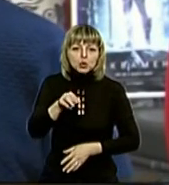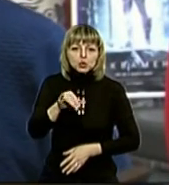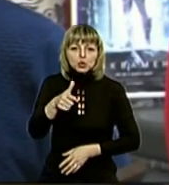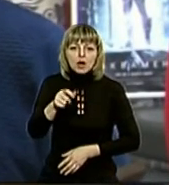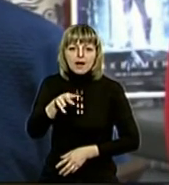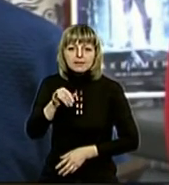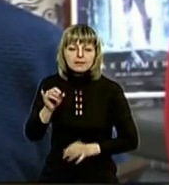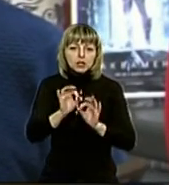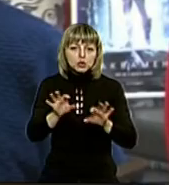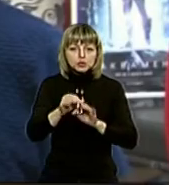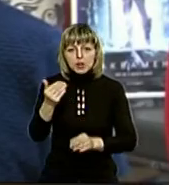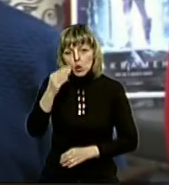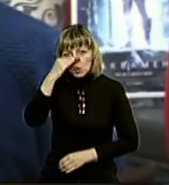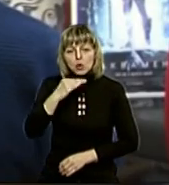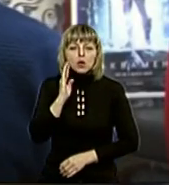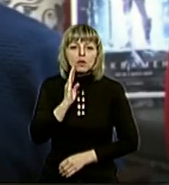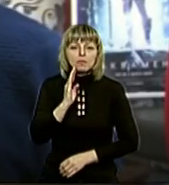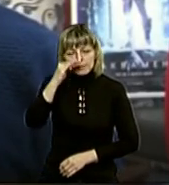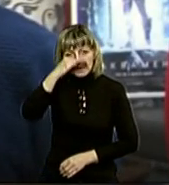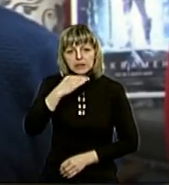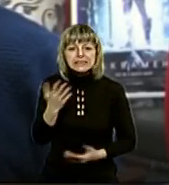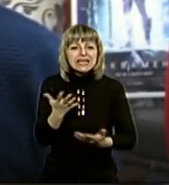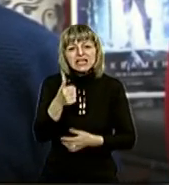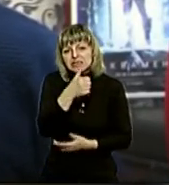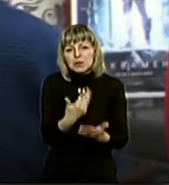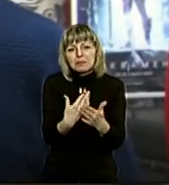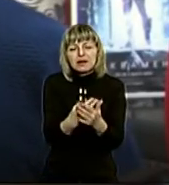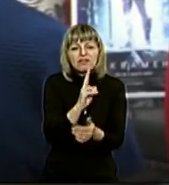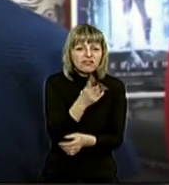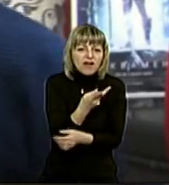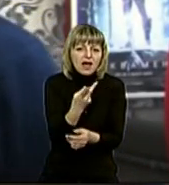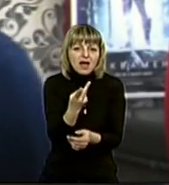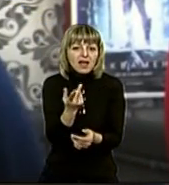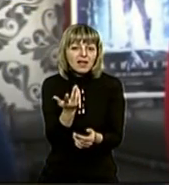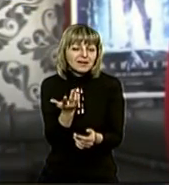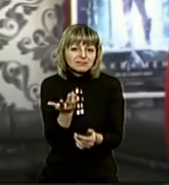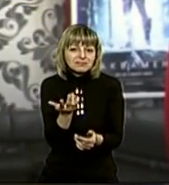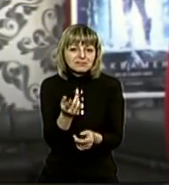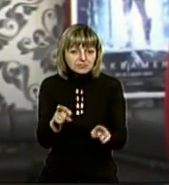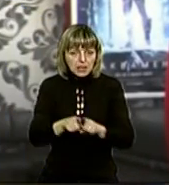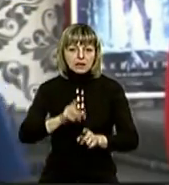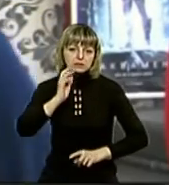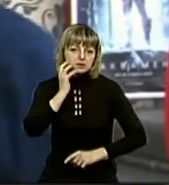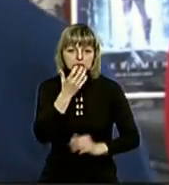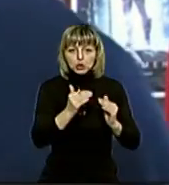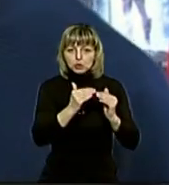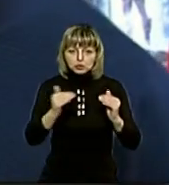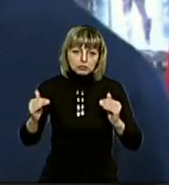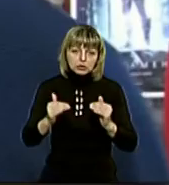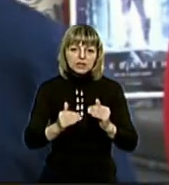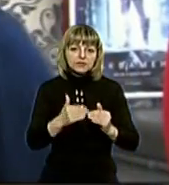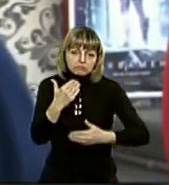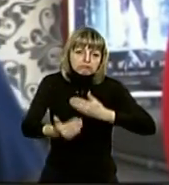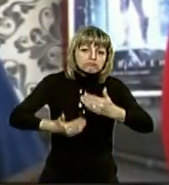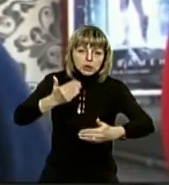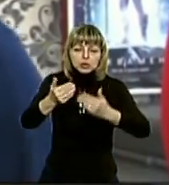батько. І отак ми за якісь там років два приблизно, так вже на серйозному рівні, дійшли до того,